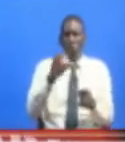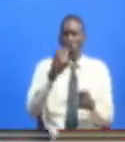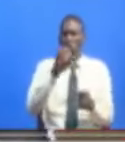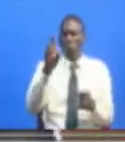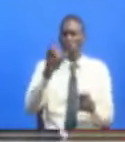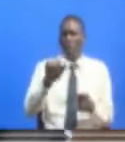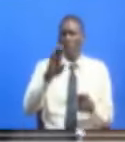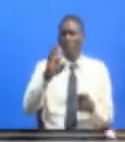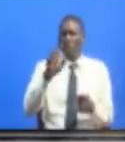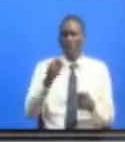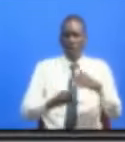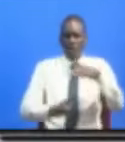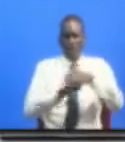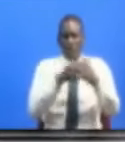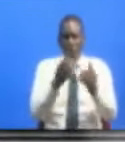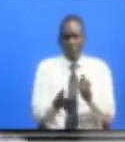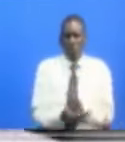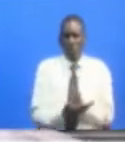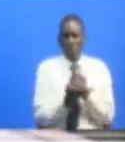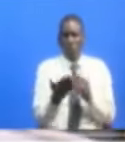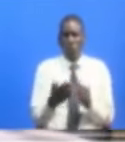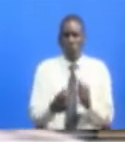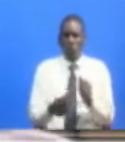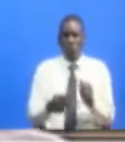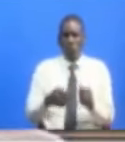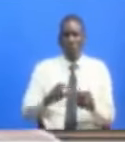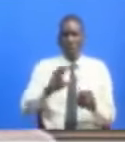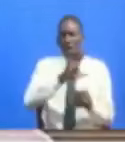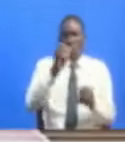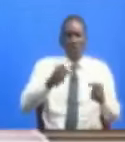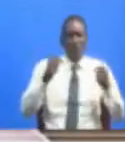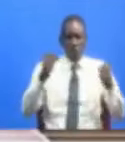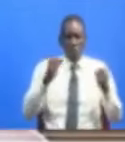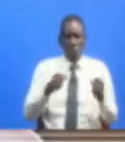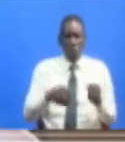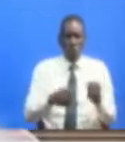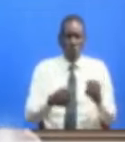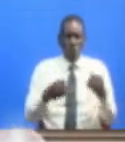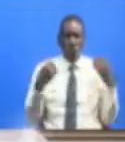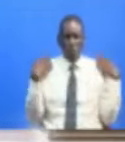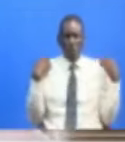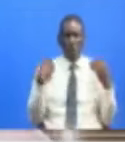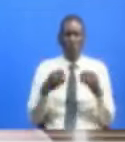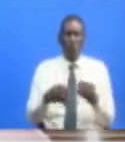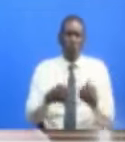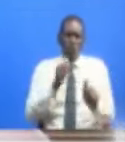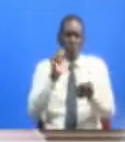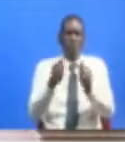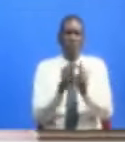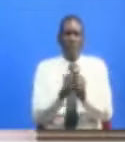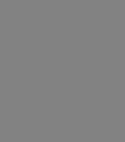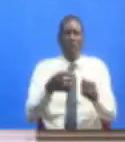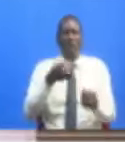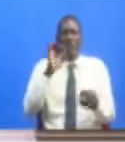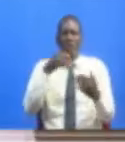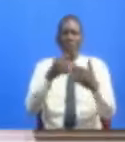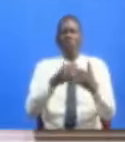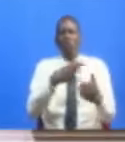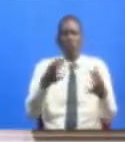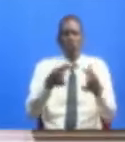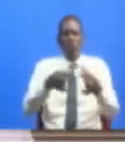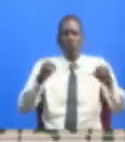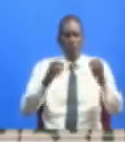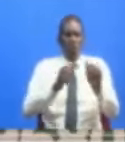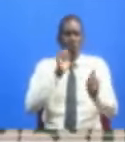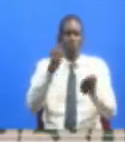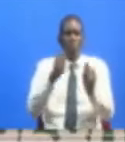Odibets. Udhamini huu utawasaidia mabingwa hawa wa Afrika kumudu kushiriki mchuano wa Ufaransa kabla ya kwenda Japan kuwinda tiketi ya Olimpiki